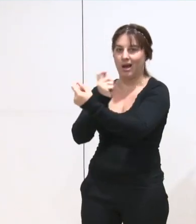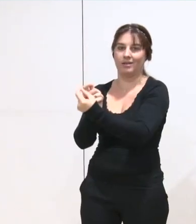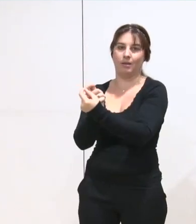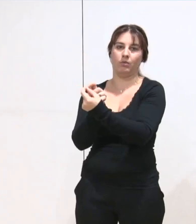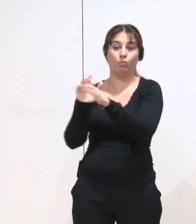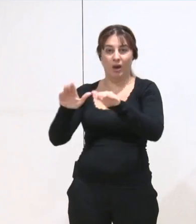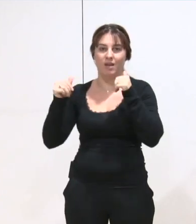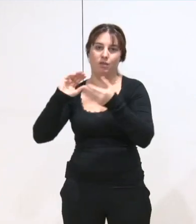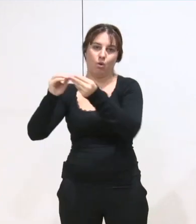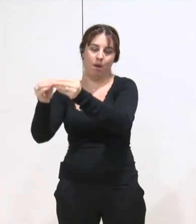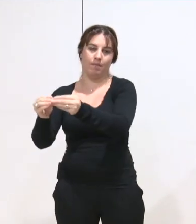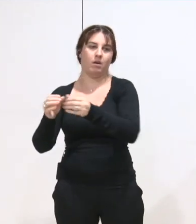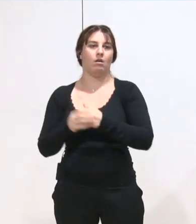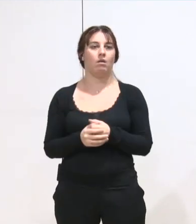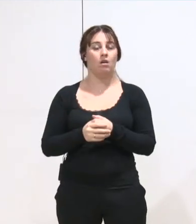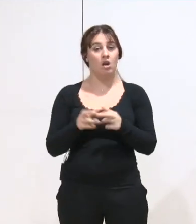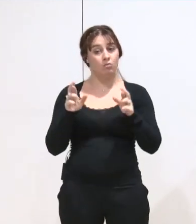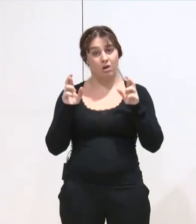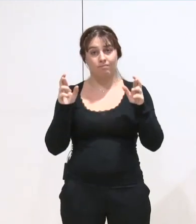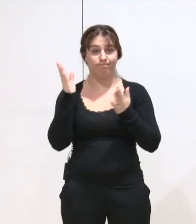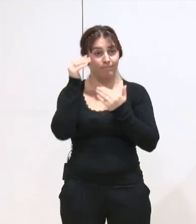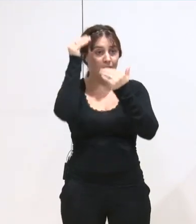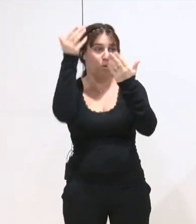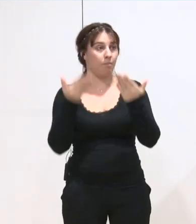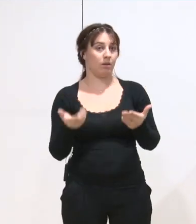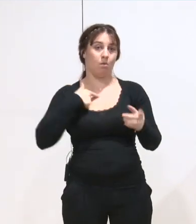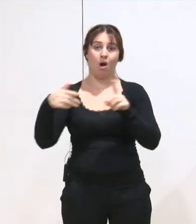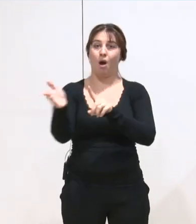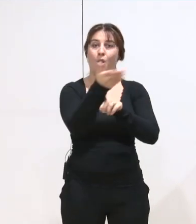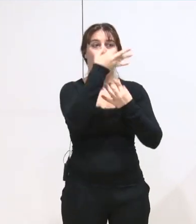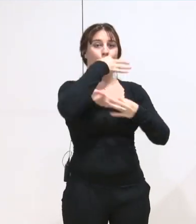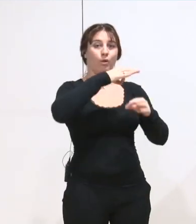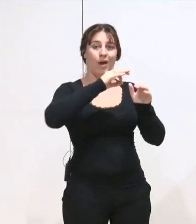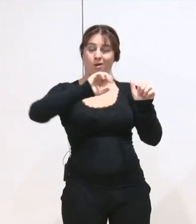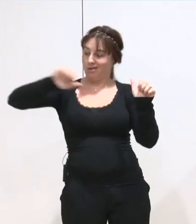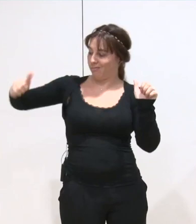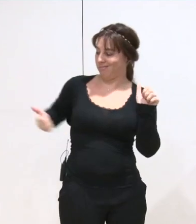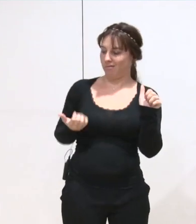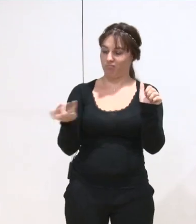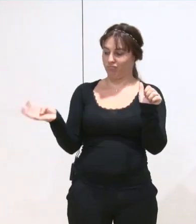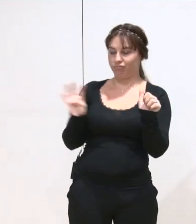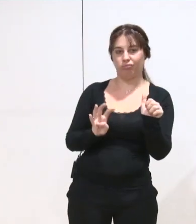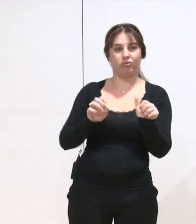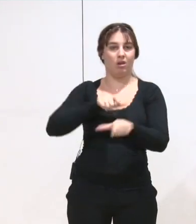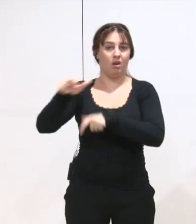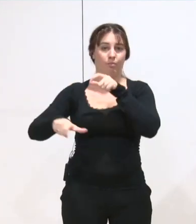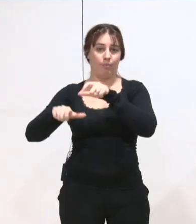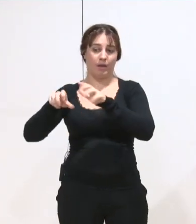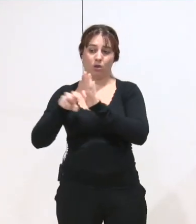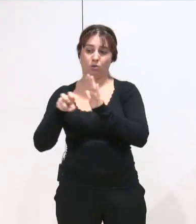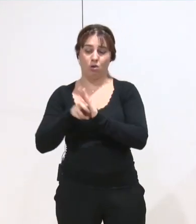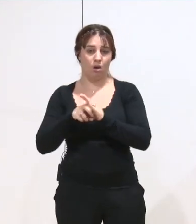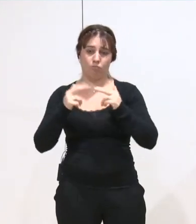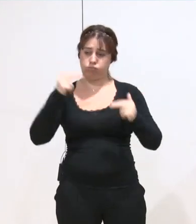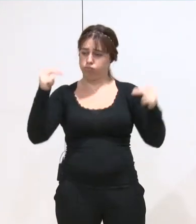forme aujourd'hui en me faisant l'interprète auprès de vous, de Grenoblois de tous horizons et de toutes